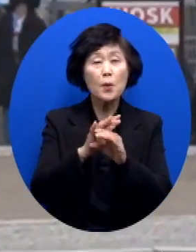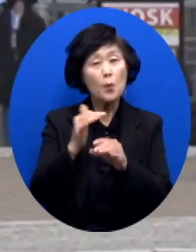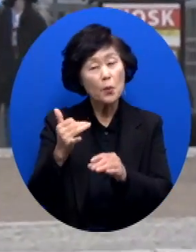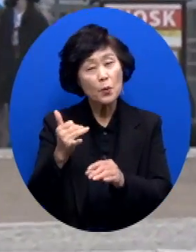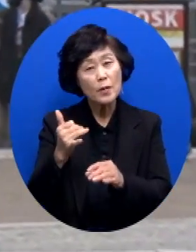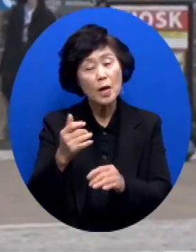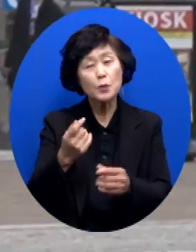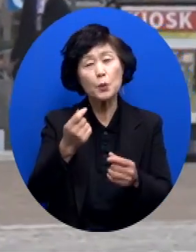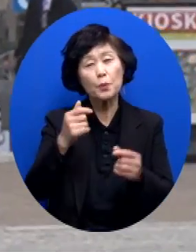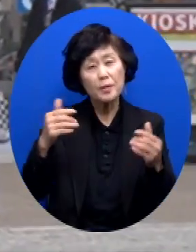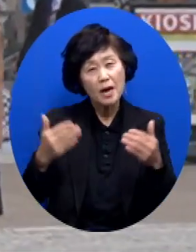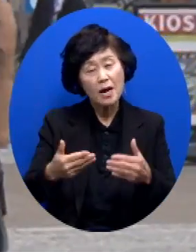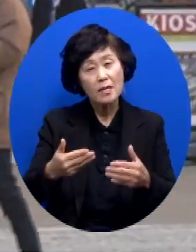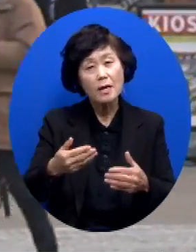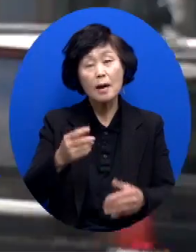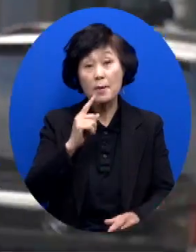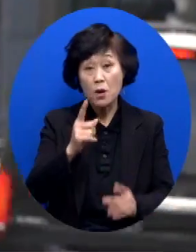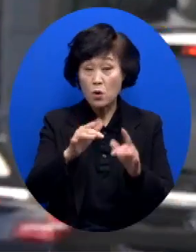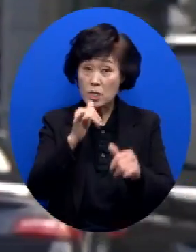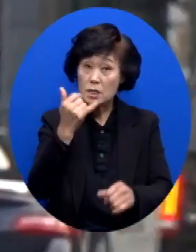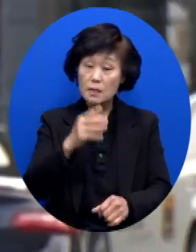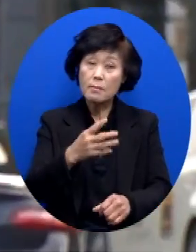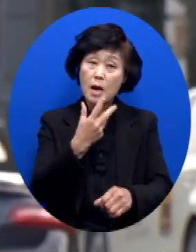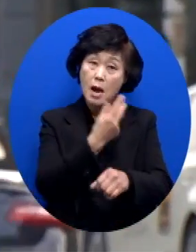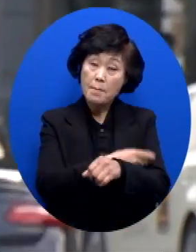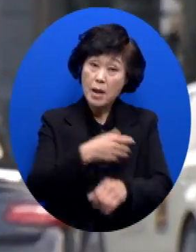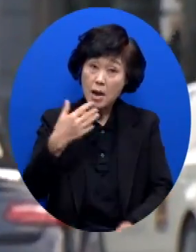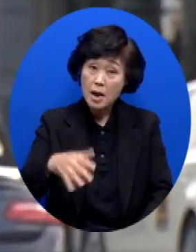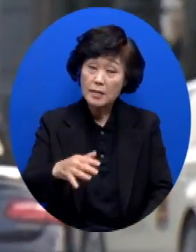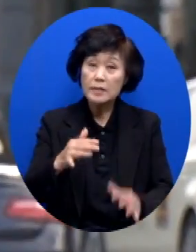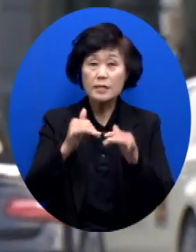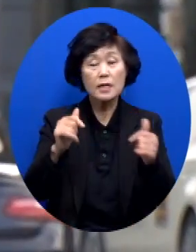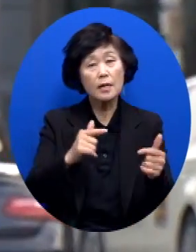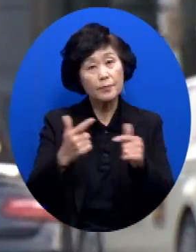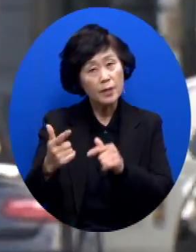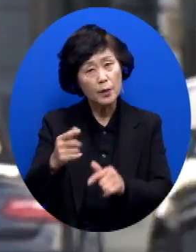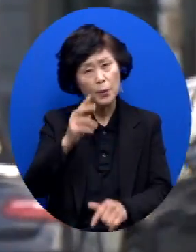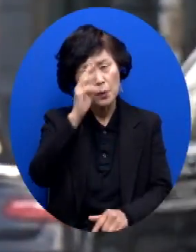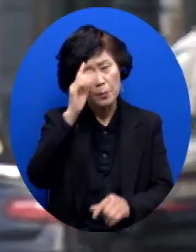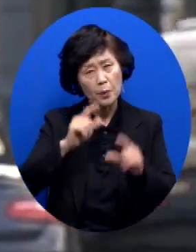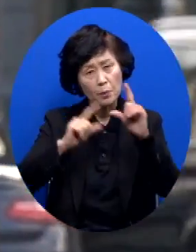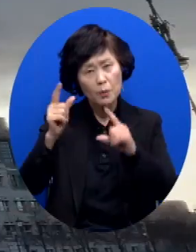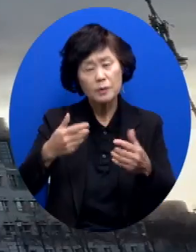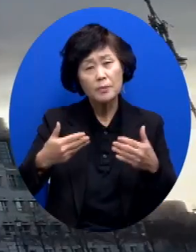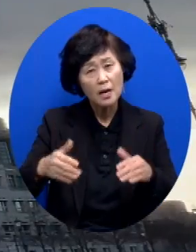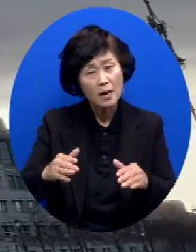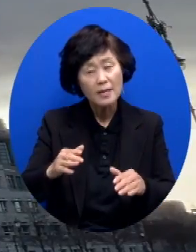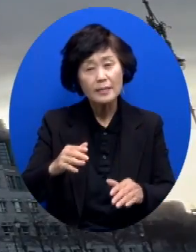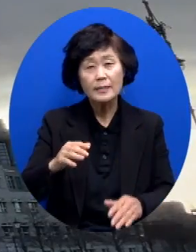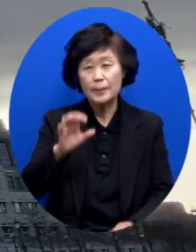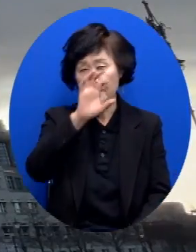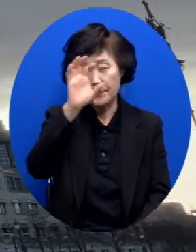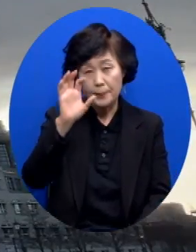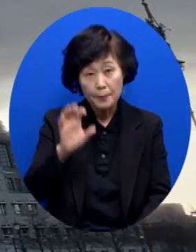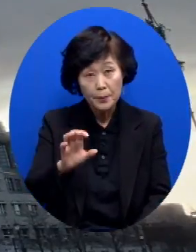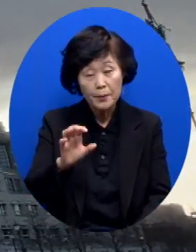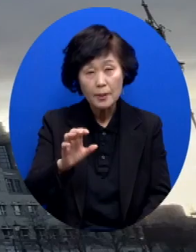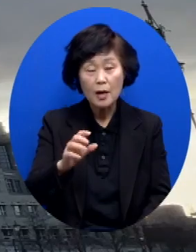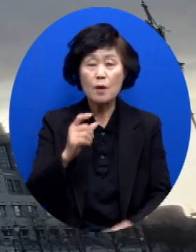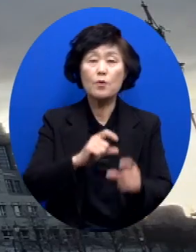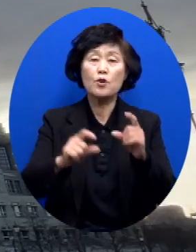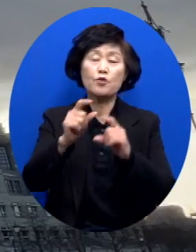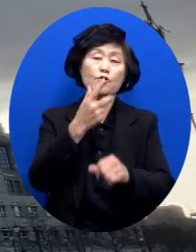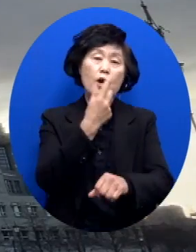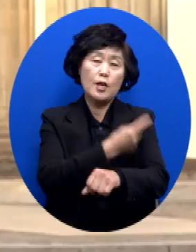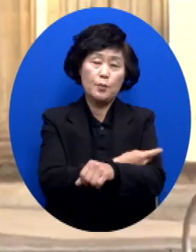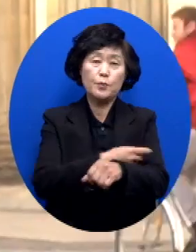나왔습니다. 하지만 백신 미접종자에게도 오미크론의 증상이 가벼운지는 아직 미지수라면서 백신 추가 접종은